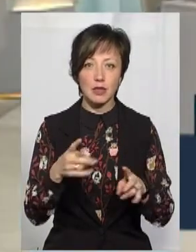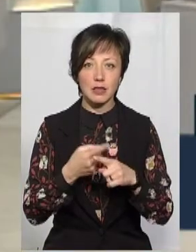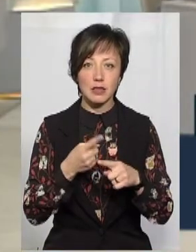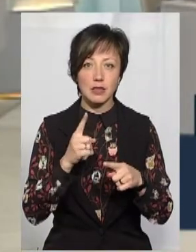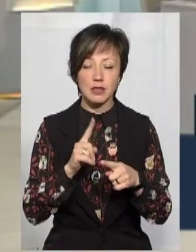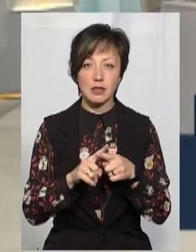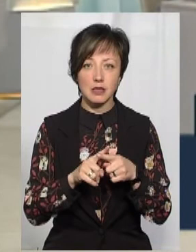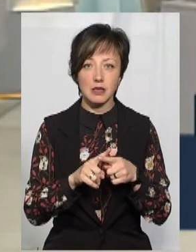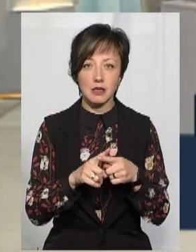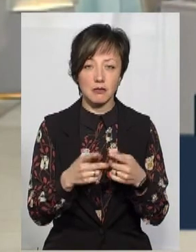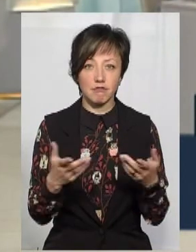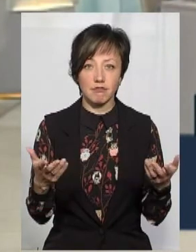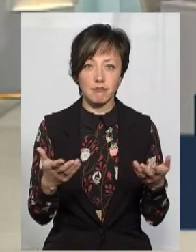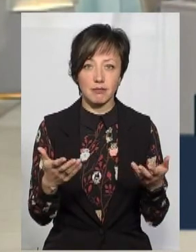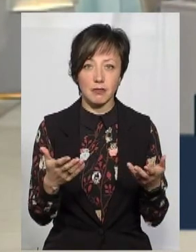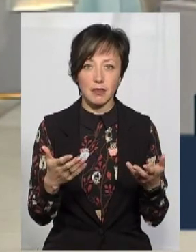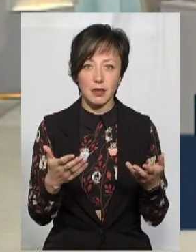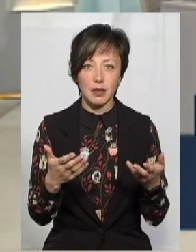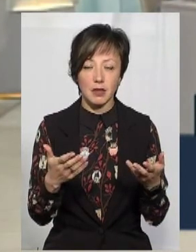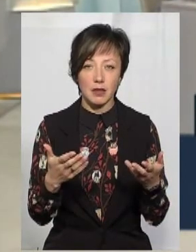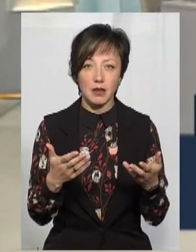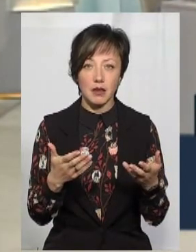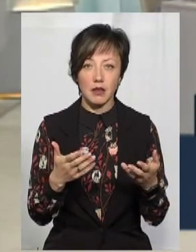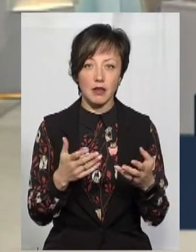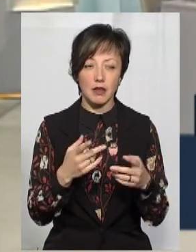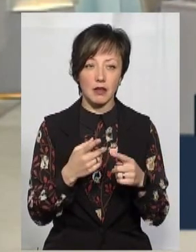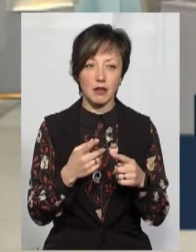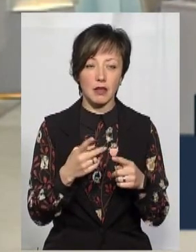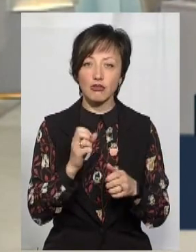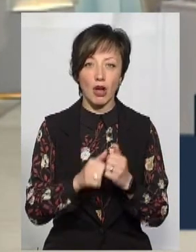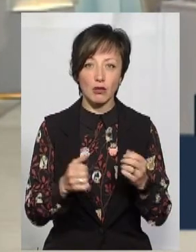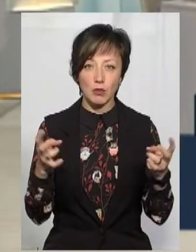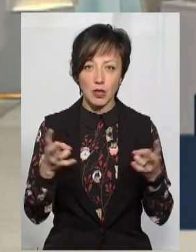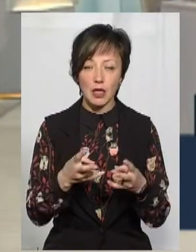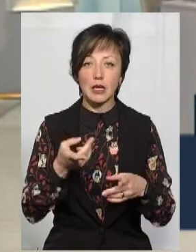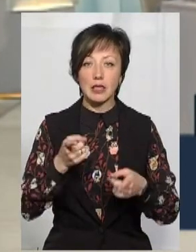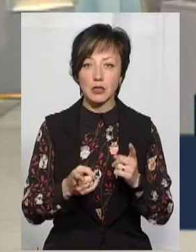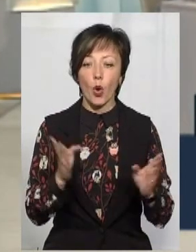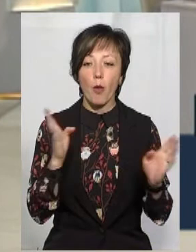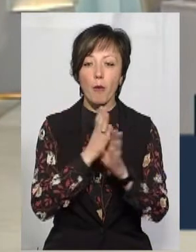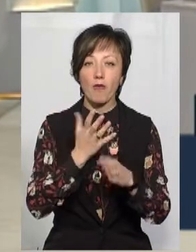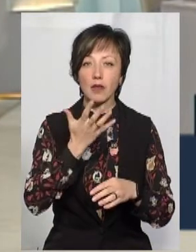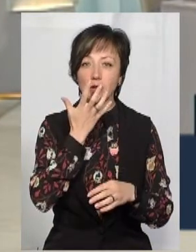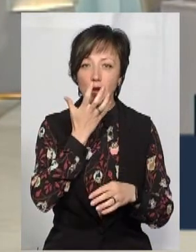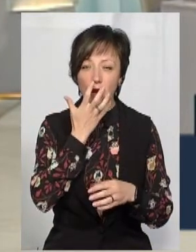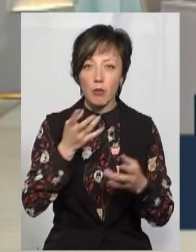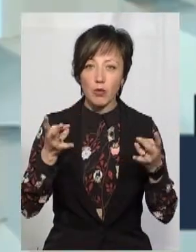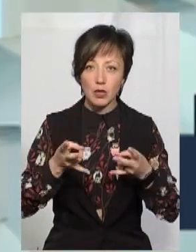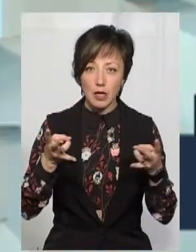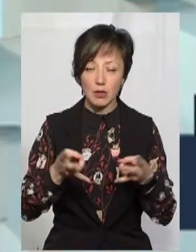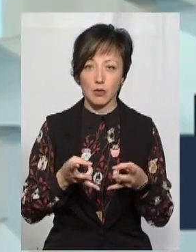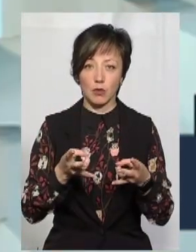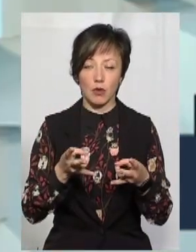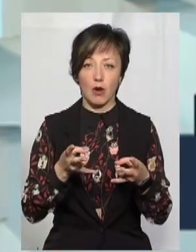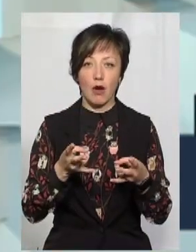людина майже не виживає після того, як вона була підключена до цього апарату. Дійсно, концентратори потрібні тощо. Але питання в тому,